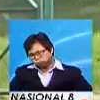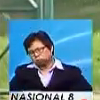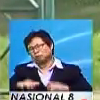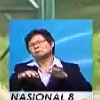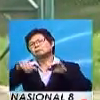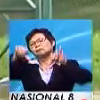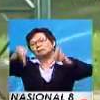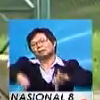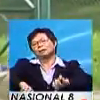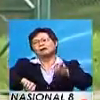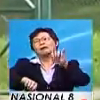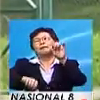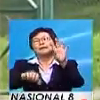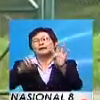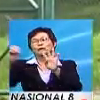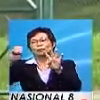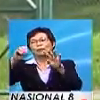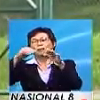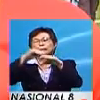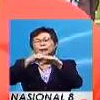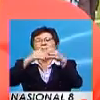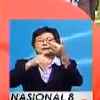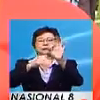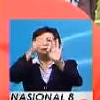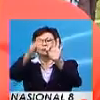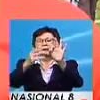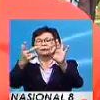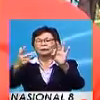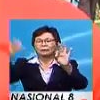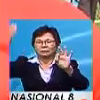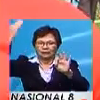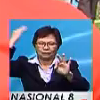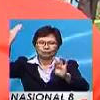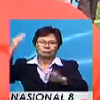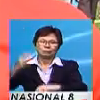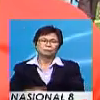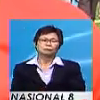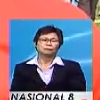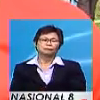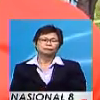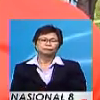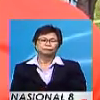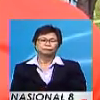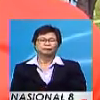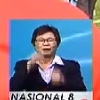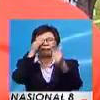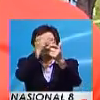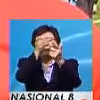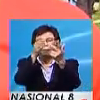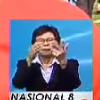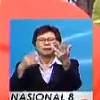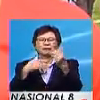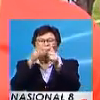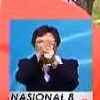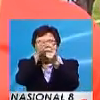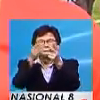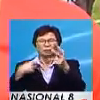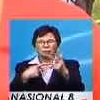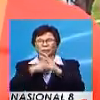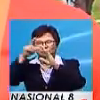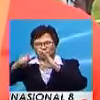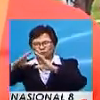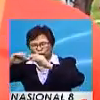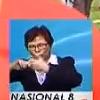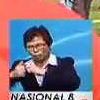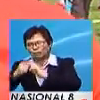4-0 pada 19 Mac Lalu ada aspek-aspek yang kelemahan yang perlu kita atasilah dari segi